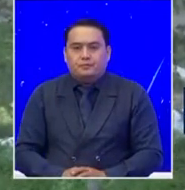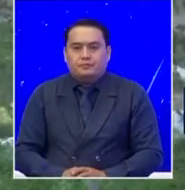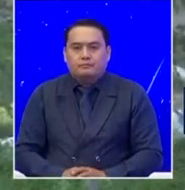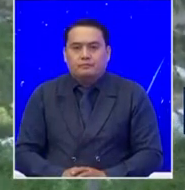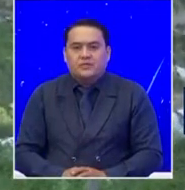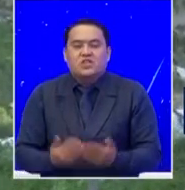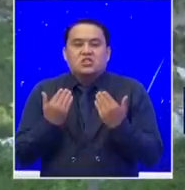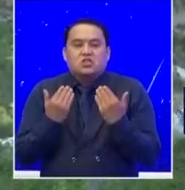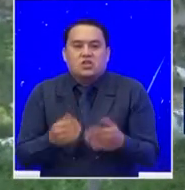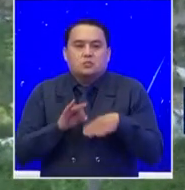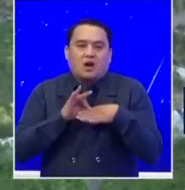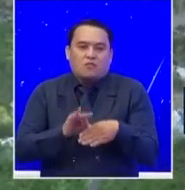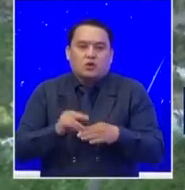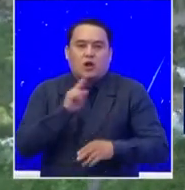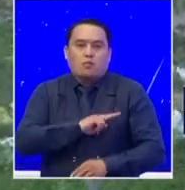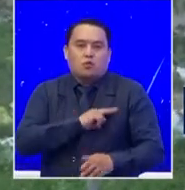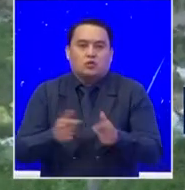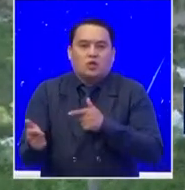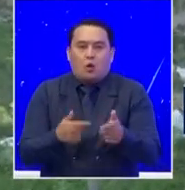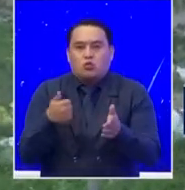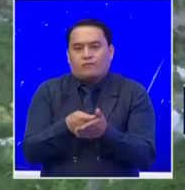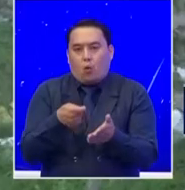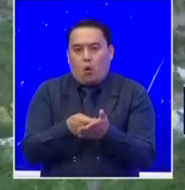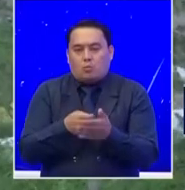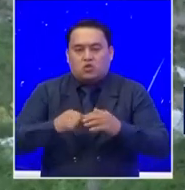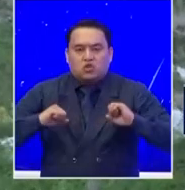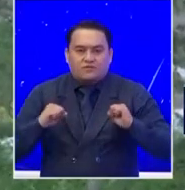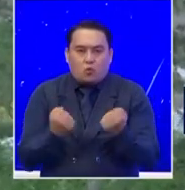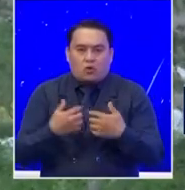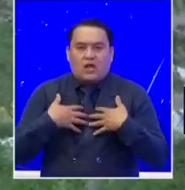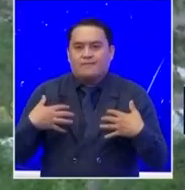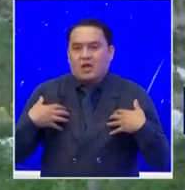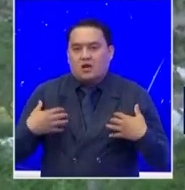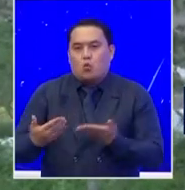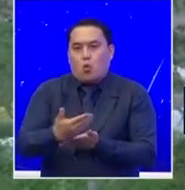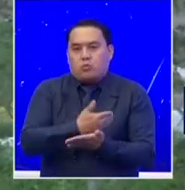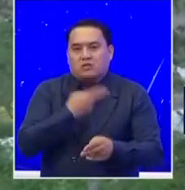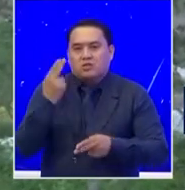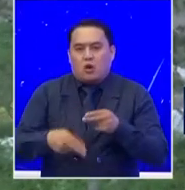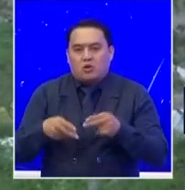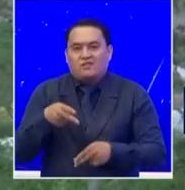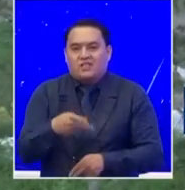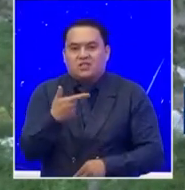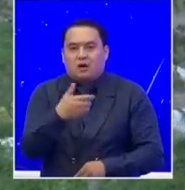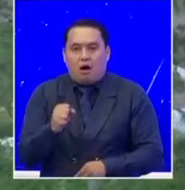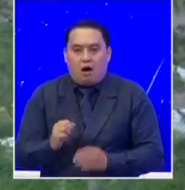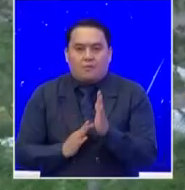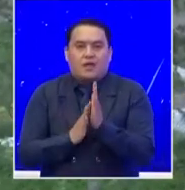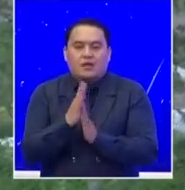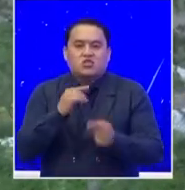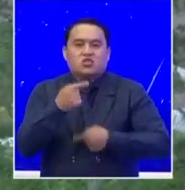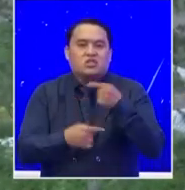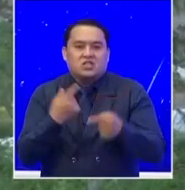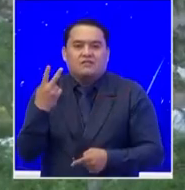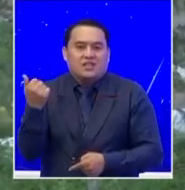В настоящее время ведутся работы по заготовке кормов для скота. На сегодняшний день убрано 2000 гектаров многолетних трав. Примерно через